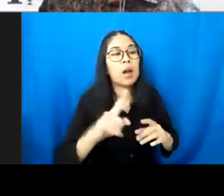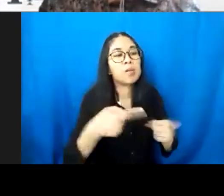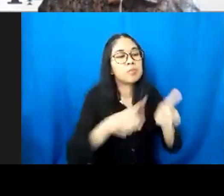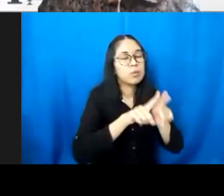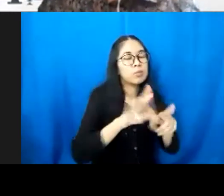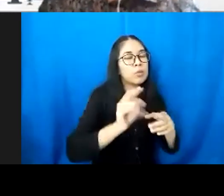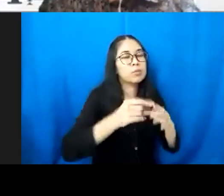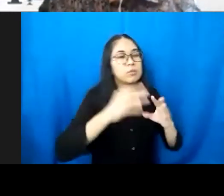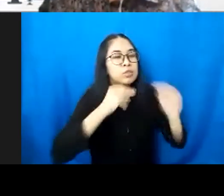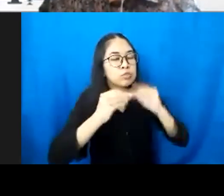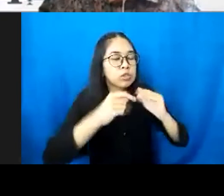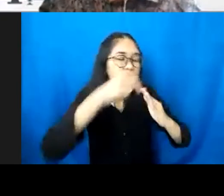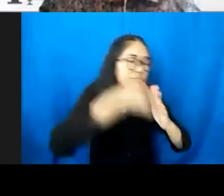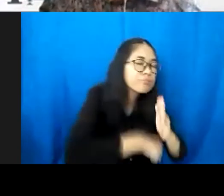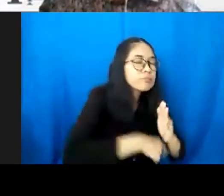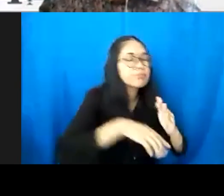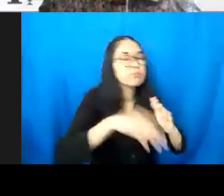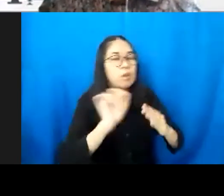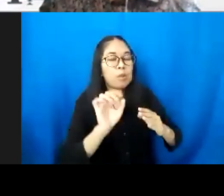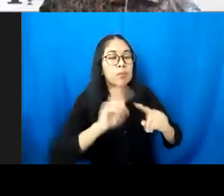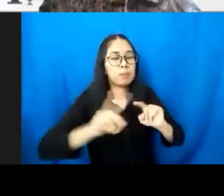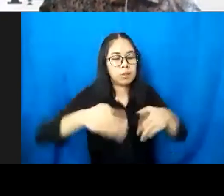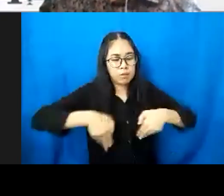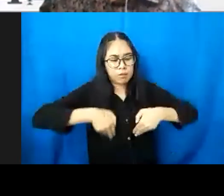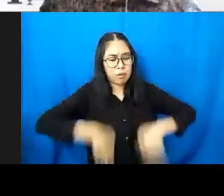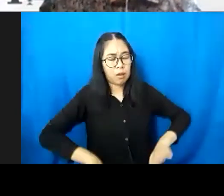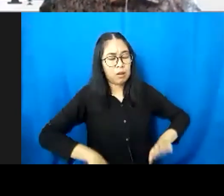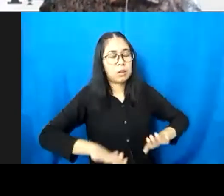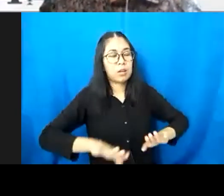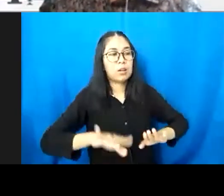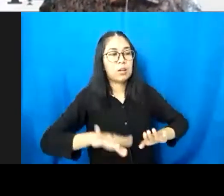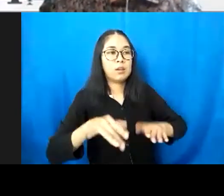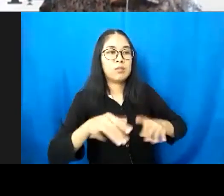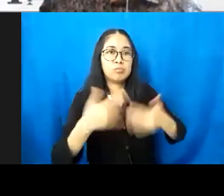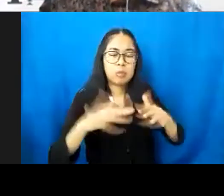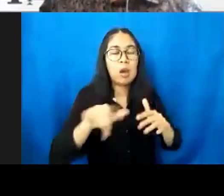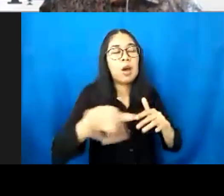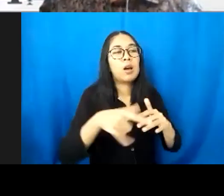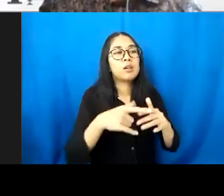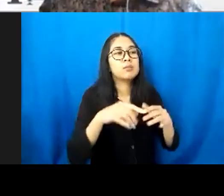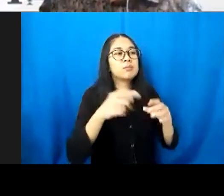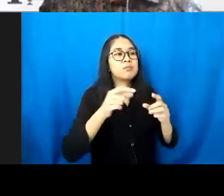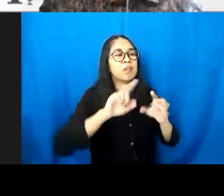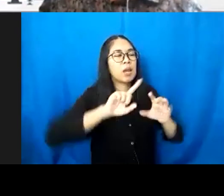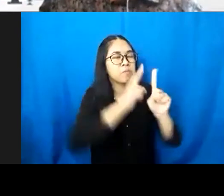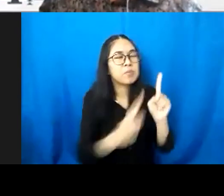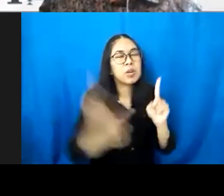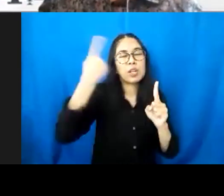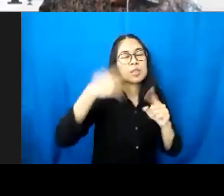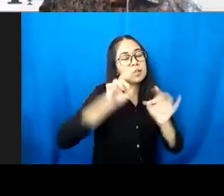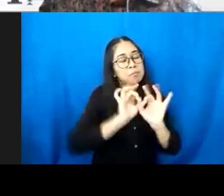belum berdiskusi. Kemudian anak sudah lahir, jadinya orientasinya kan sudah berbeda gitu ya. Prioritasnya sudah berbeda.